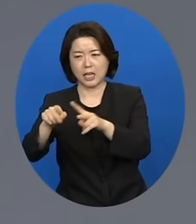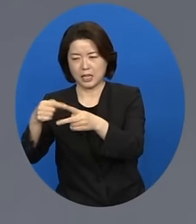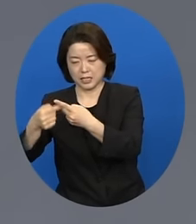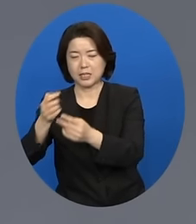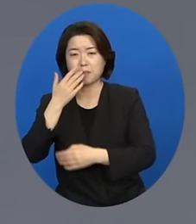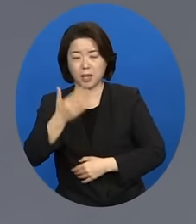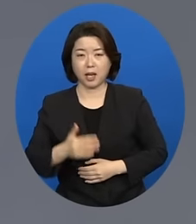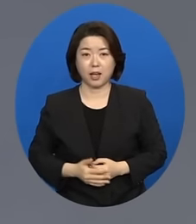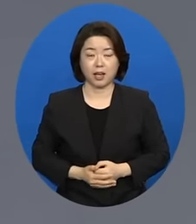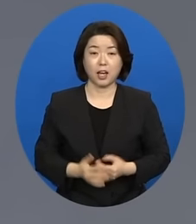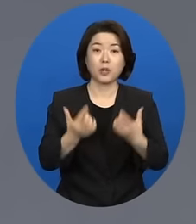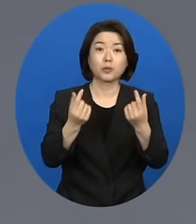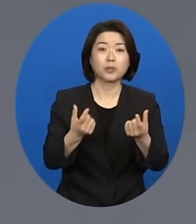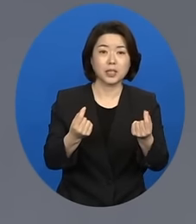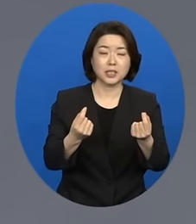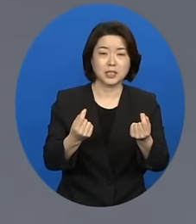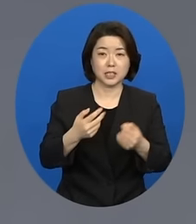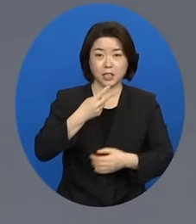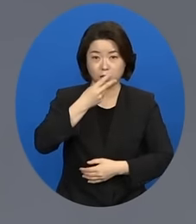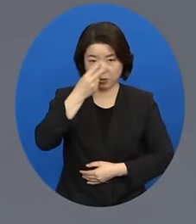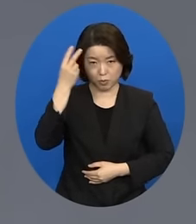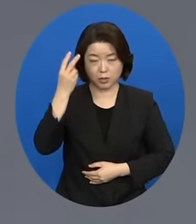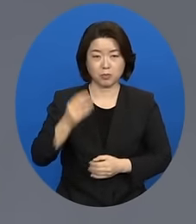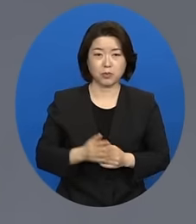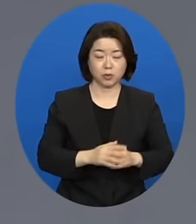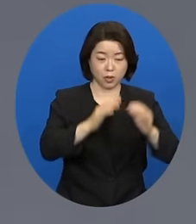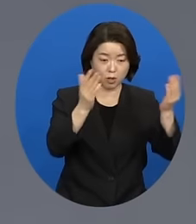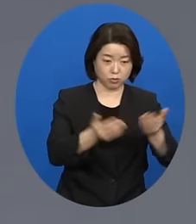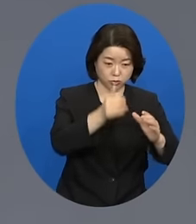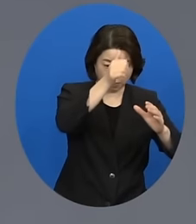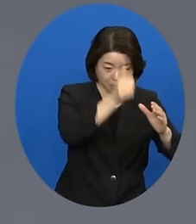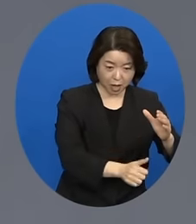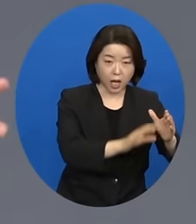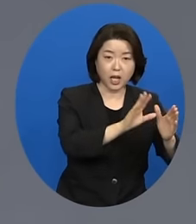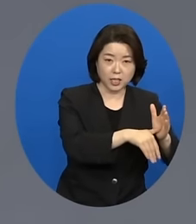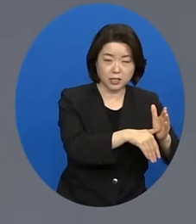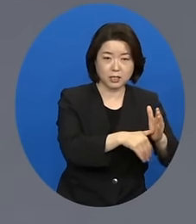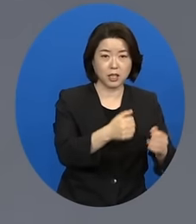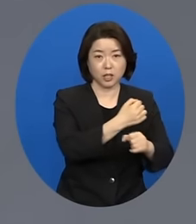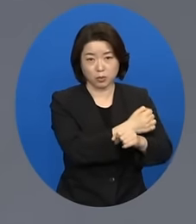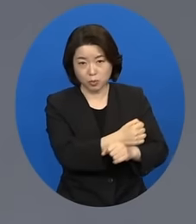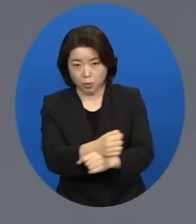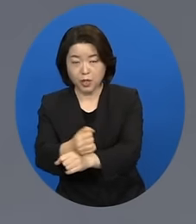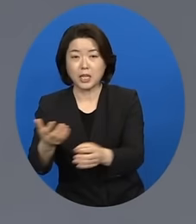마찬가지로 요셉도 그 구덩이에 던져졌을 때 또한 노예로 일했을 때